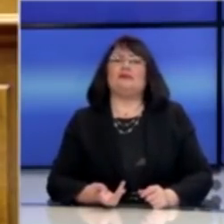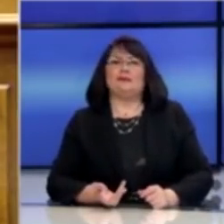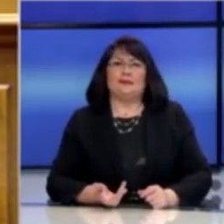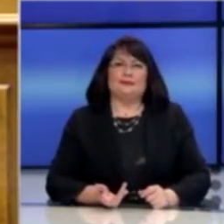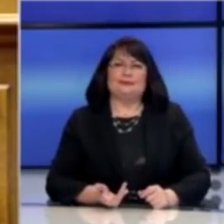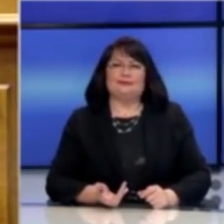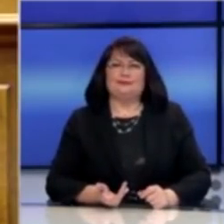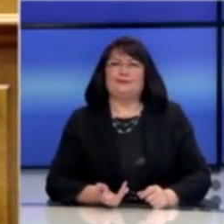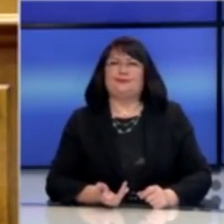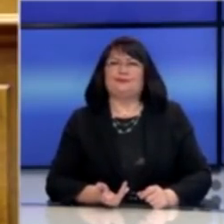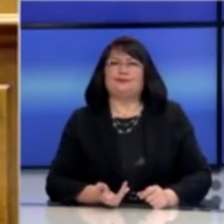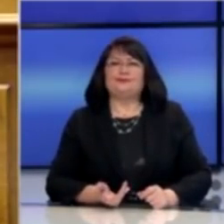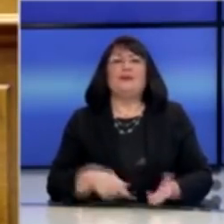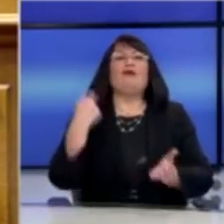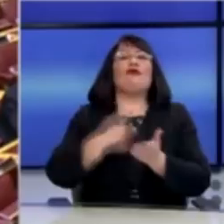λεγόμενης